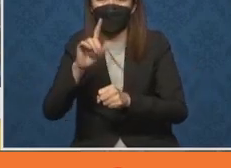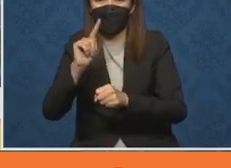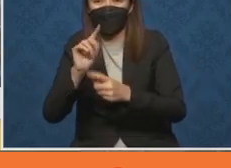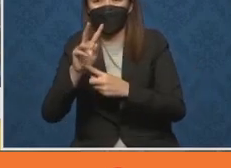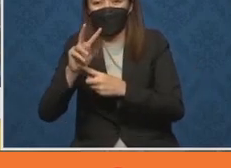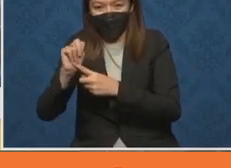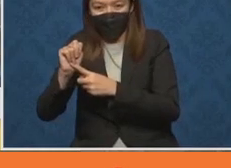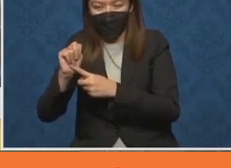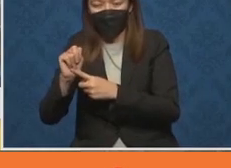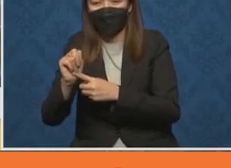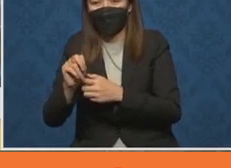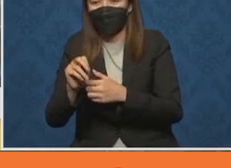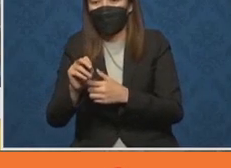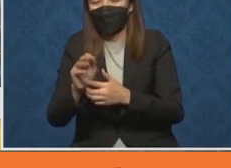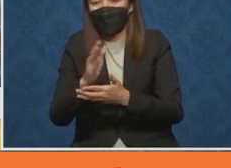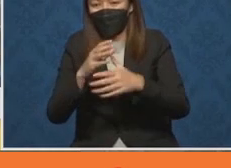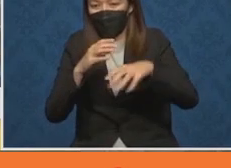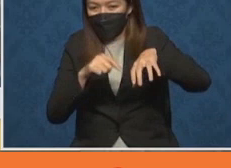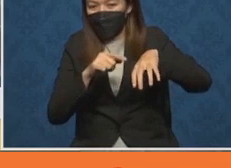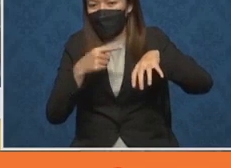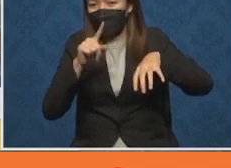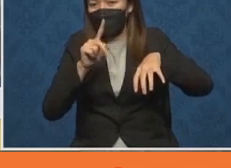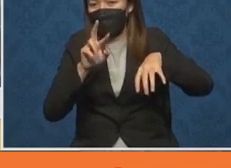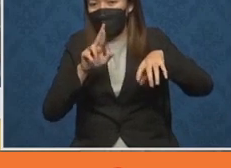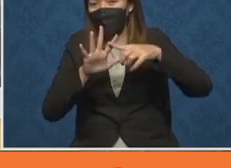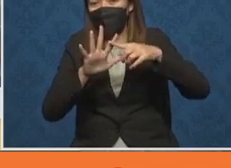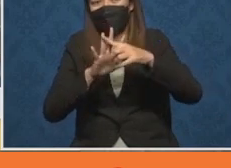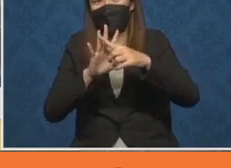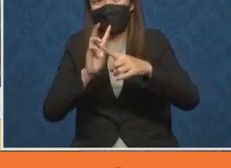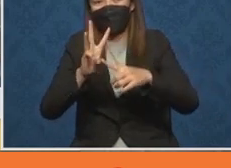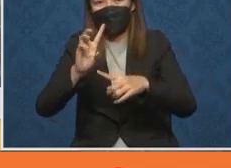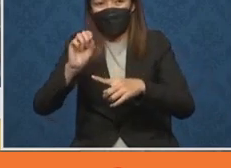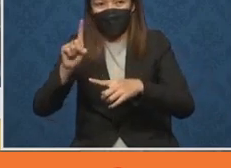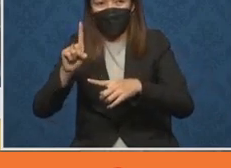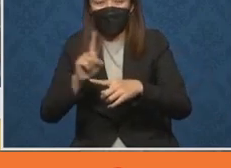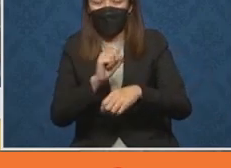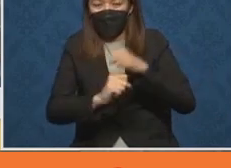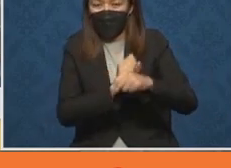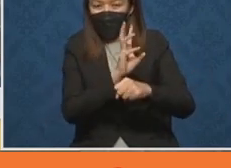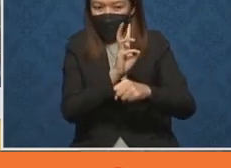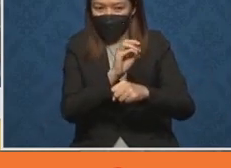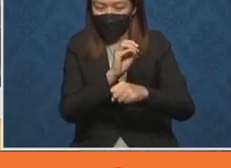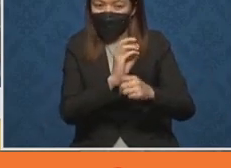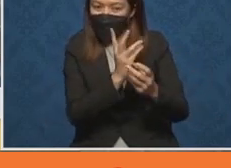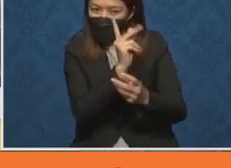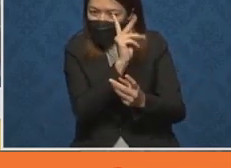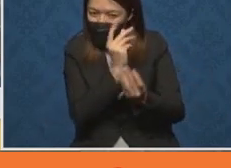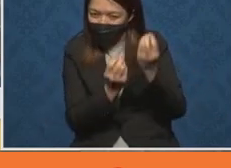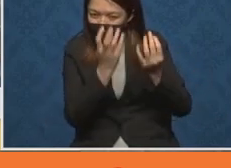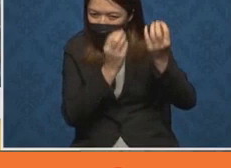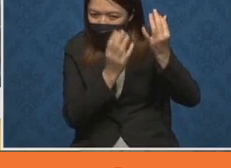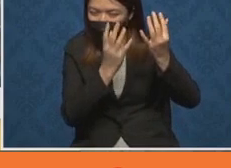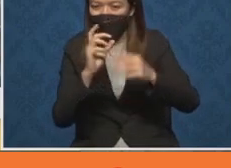ะเวทท่ทานดูตามภพถ่ายครับ ปี 60 เป็ปนที่สีเขียว มีต้นไม้อยู่ปี 61